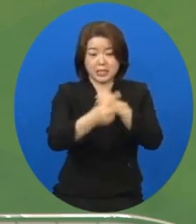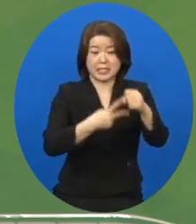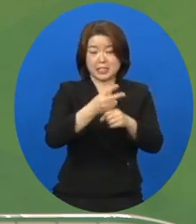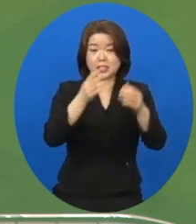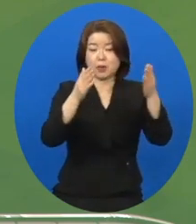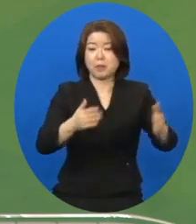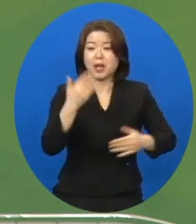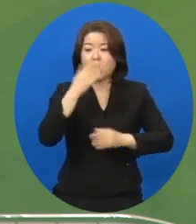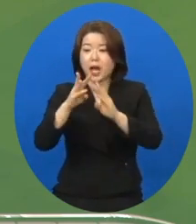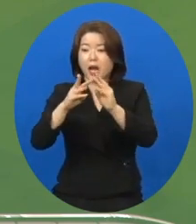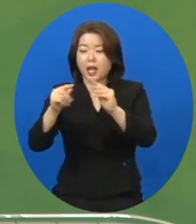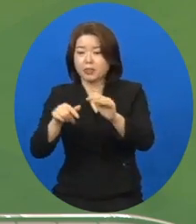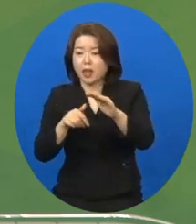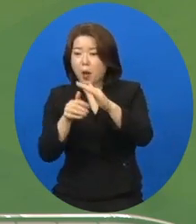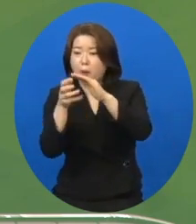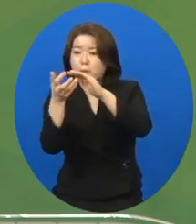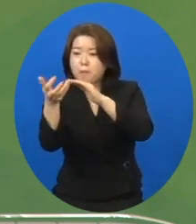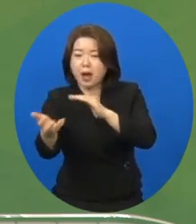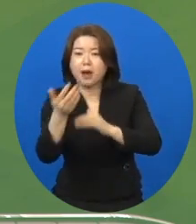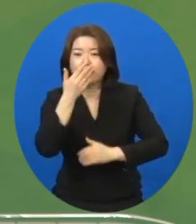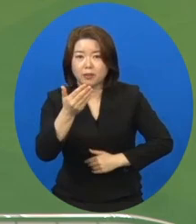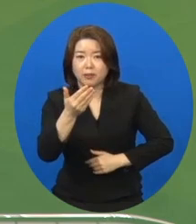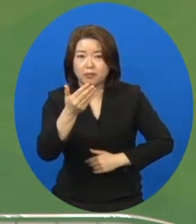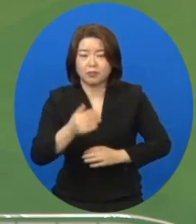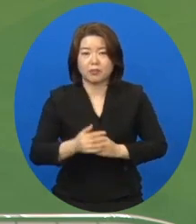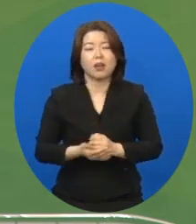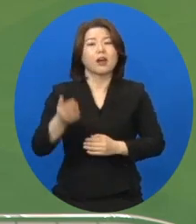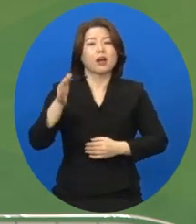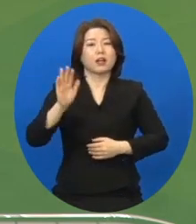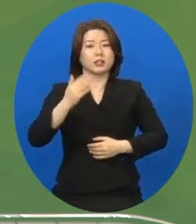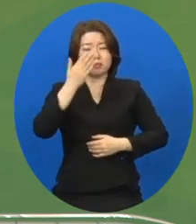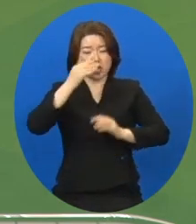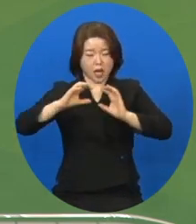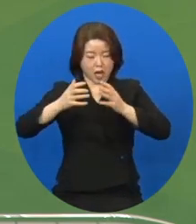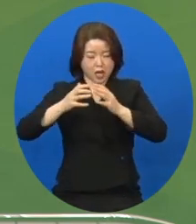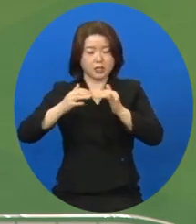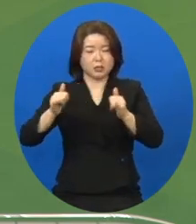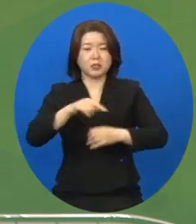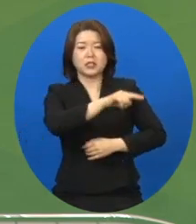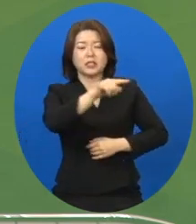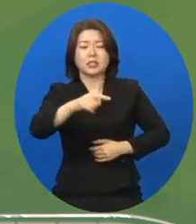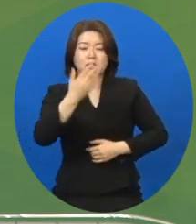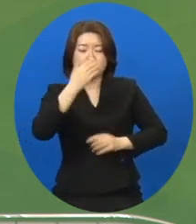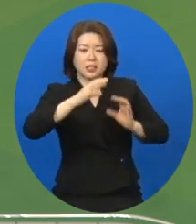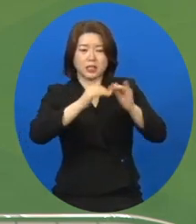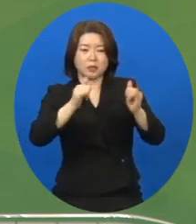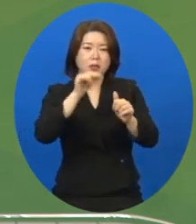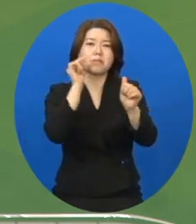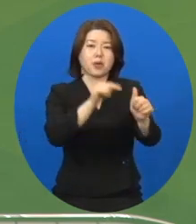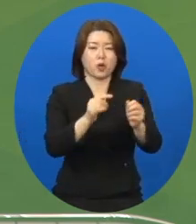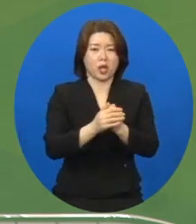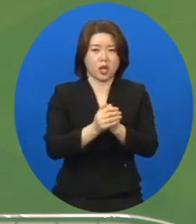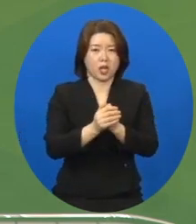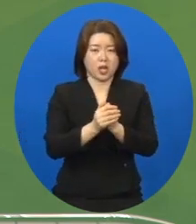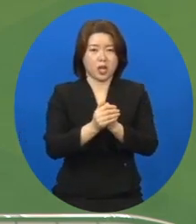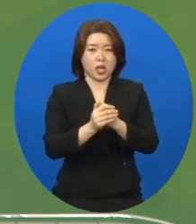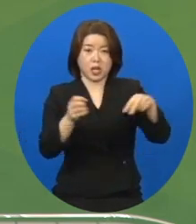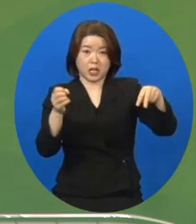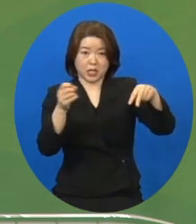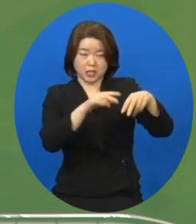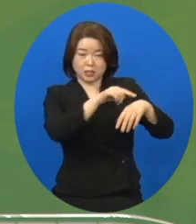들어가는 겁니다. 하나님께서 이스라엘 백성들에게 명령해요. 신명기 1장